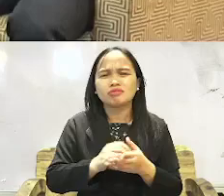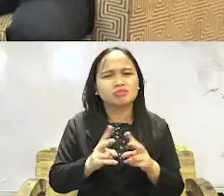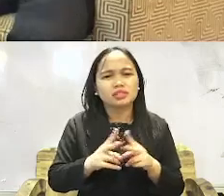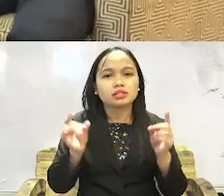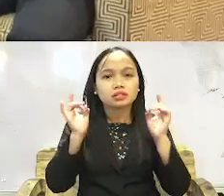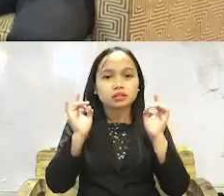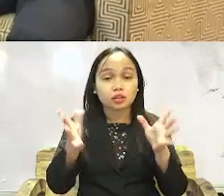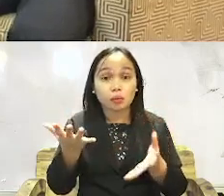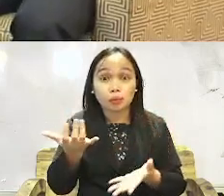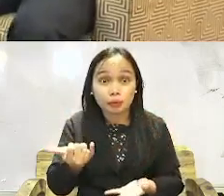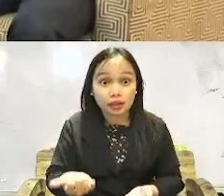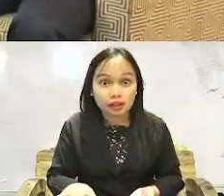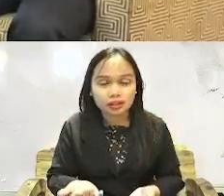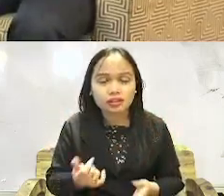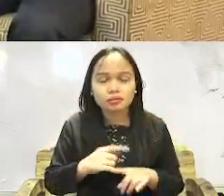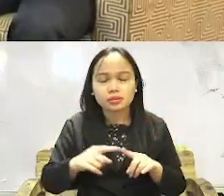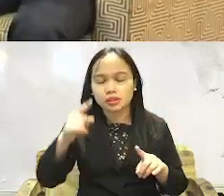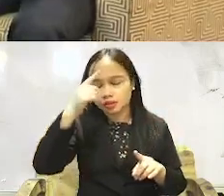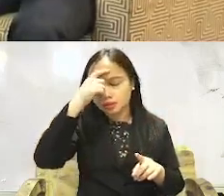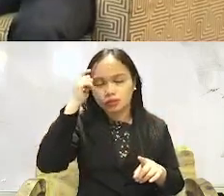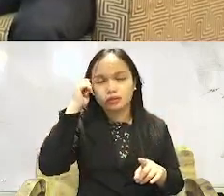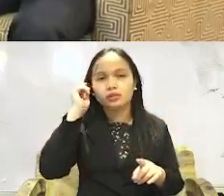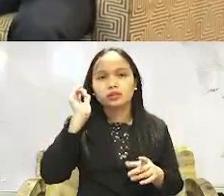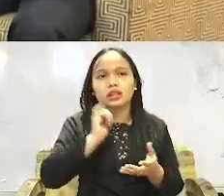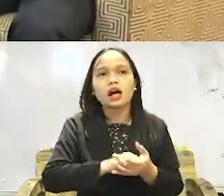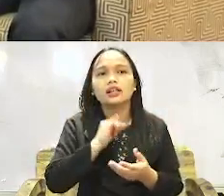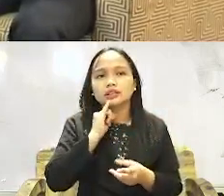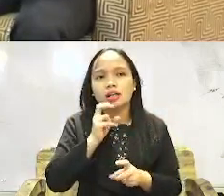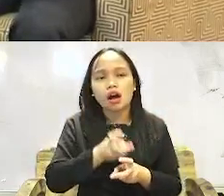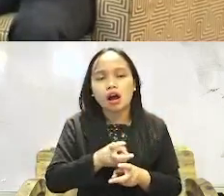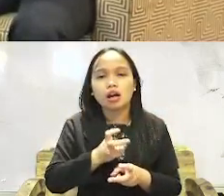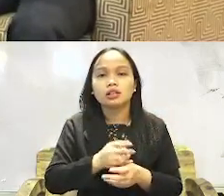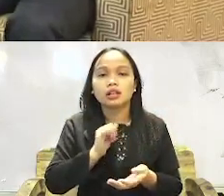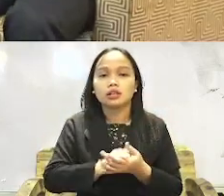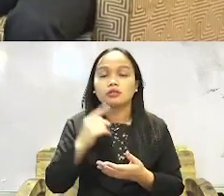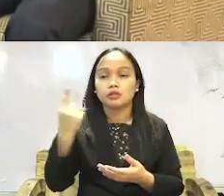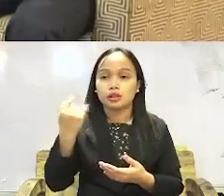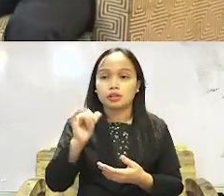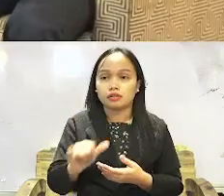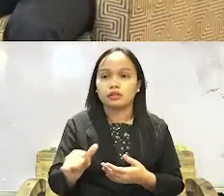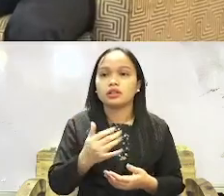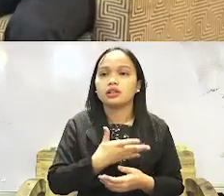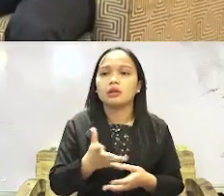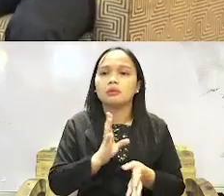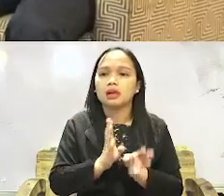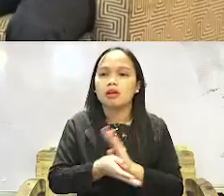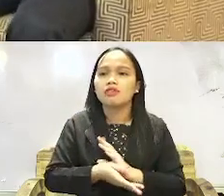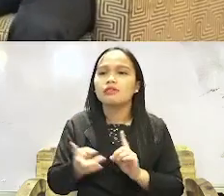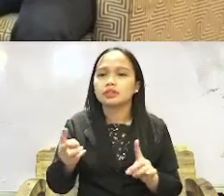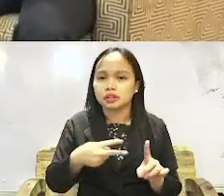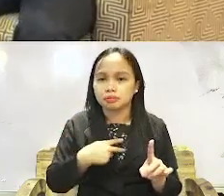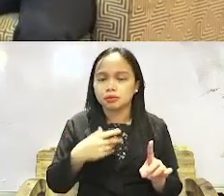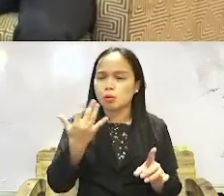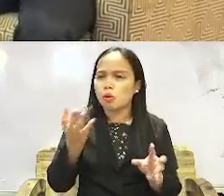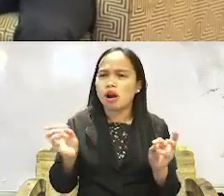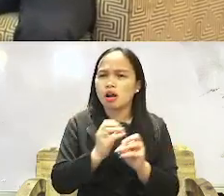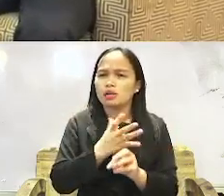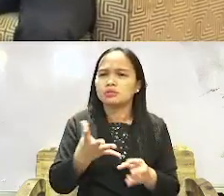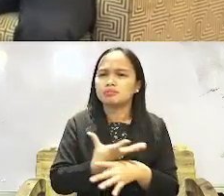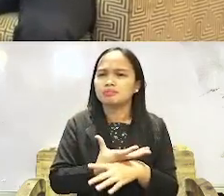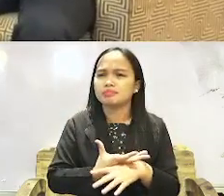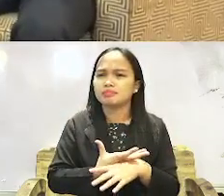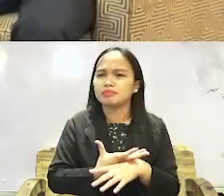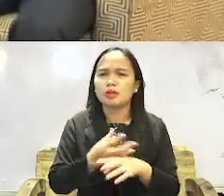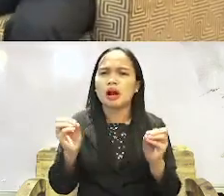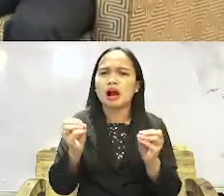nyo kung bakit? Kasi mahirap na habang buhay kang maging biktima. Wala kang kalayaan nun.